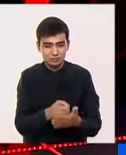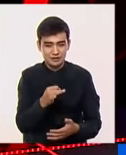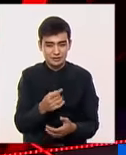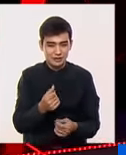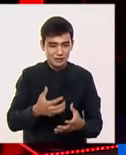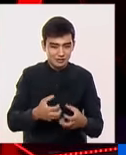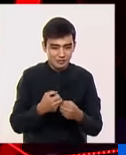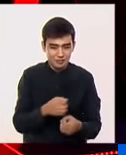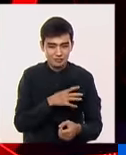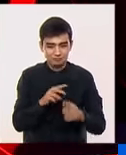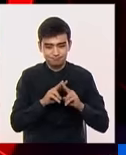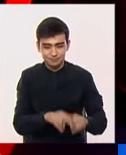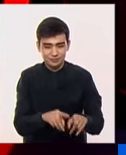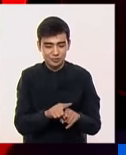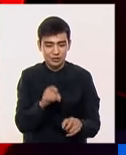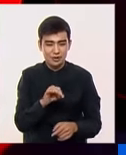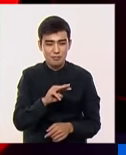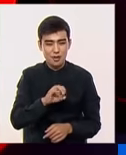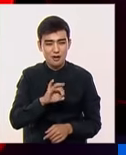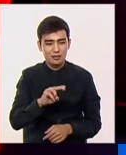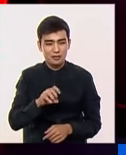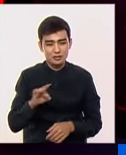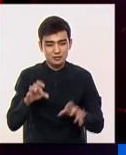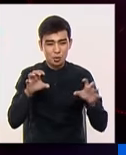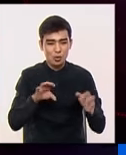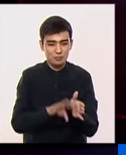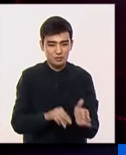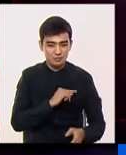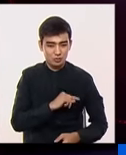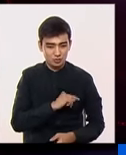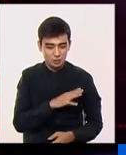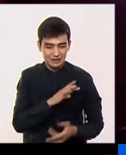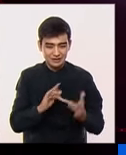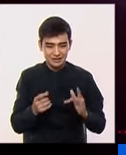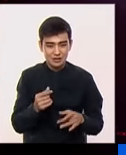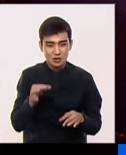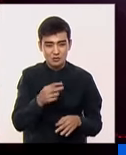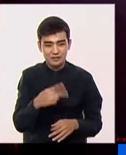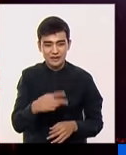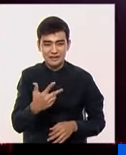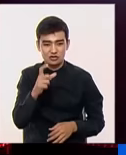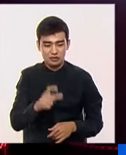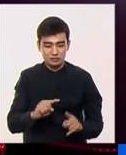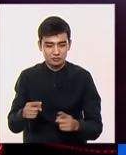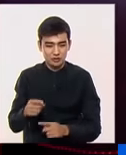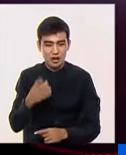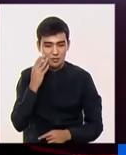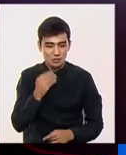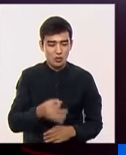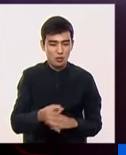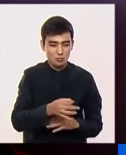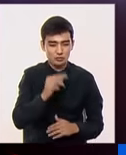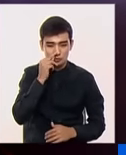покровительствовали незаконным майнером мвд совместно с кнб задержали 23 человека в алматы и области шымкенте